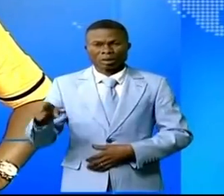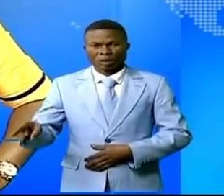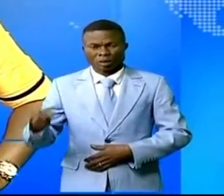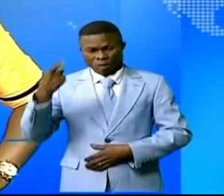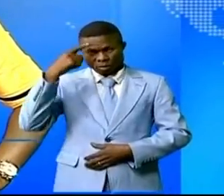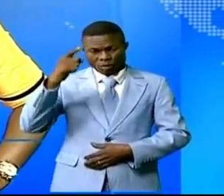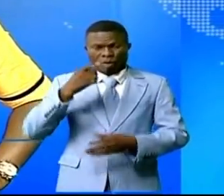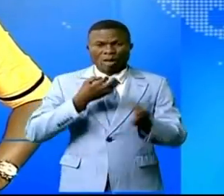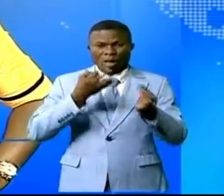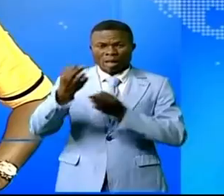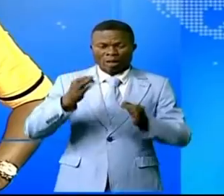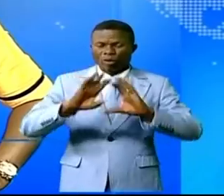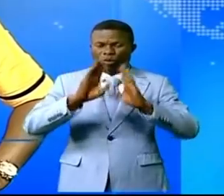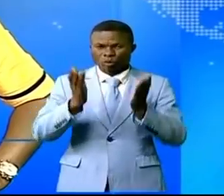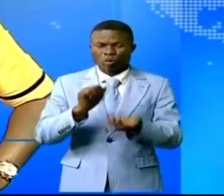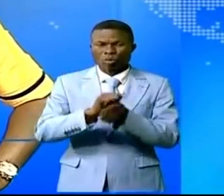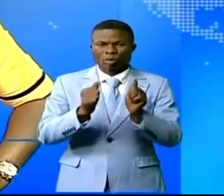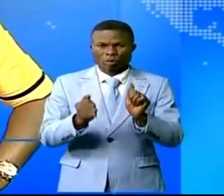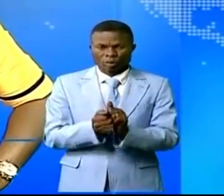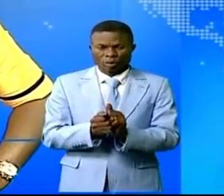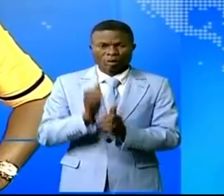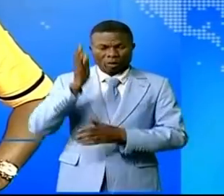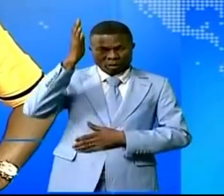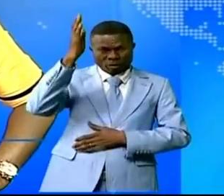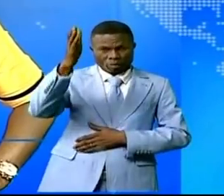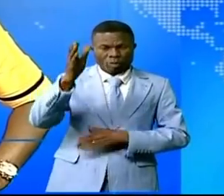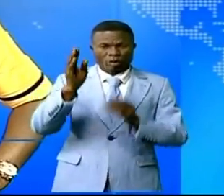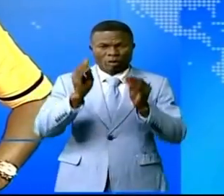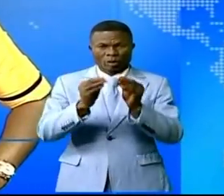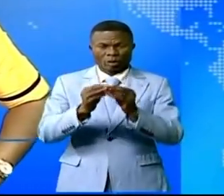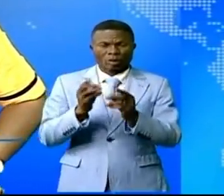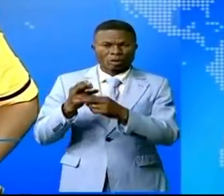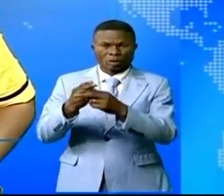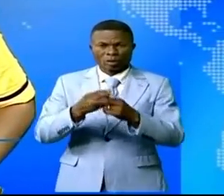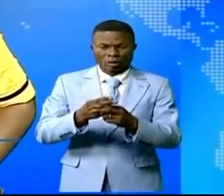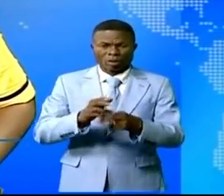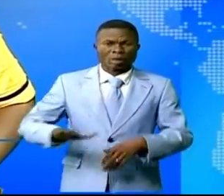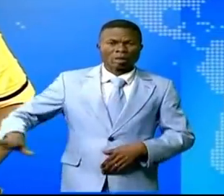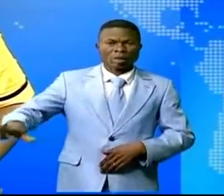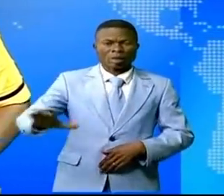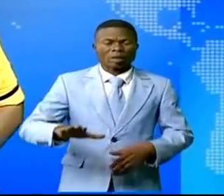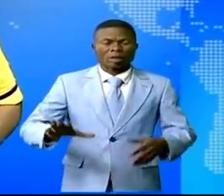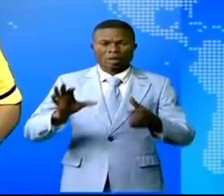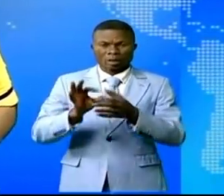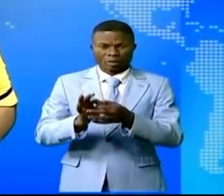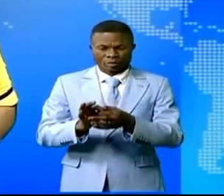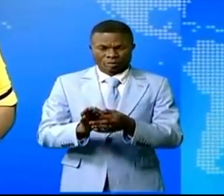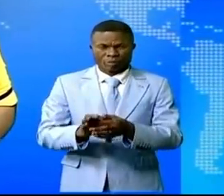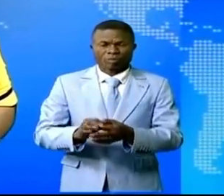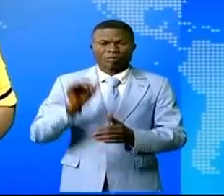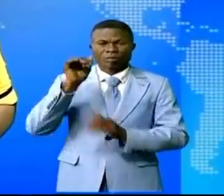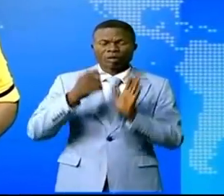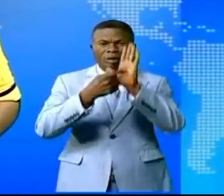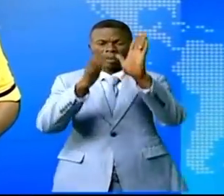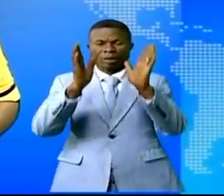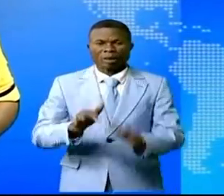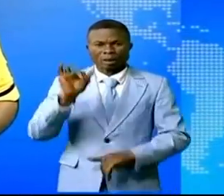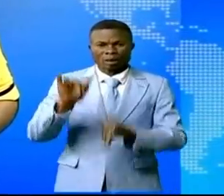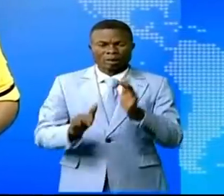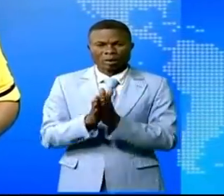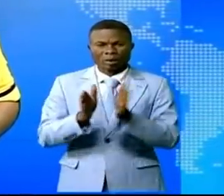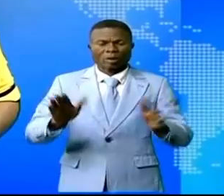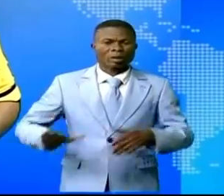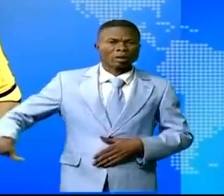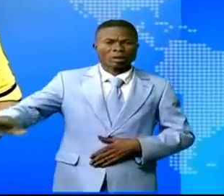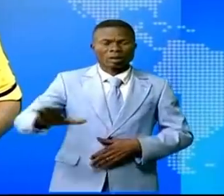mieux exposer la situation au prochain Conseil de sécurité de l'ONU. Le représentant spécial du secrétaire général des Nations